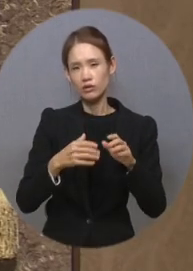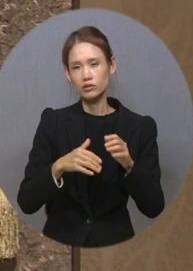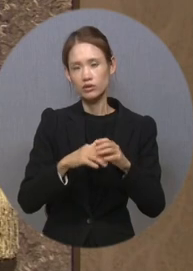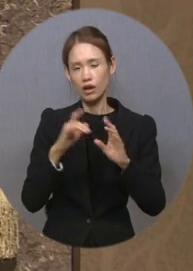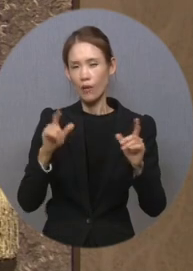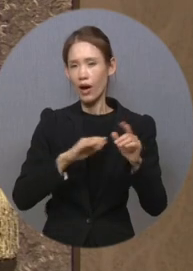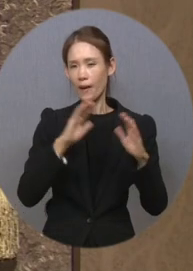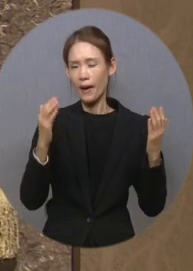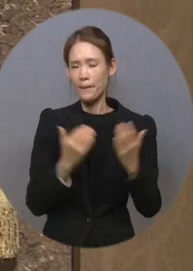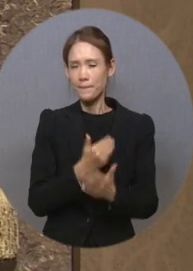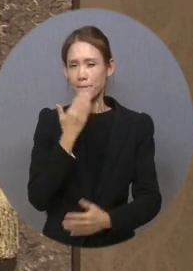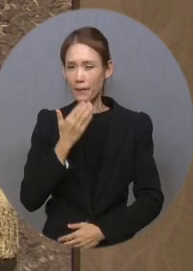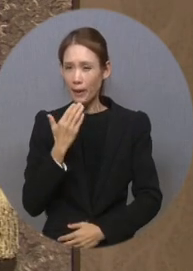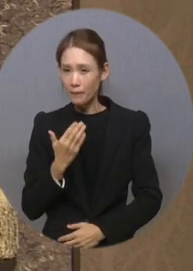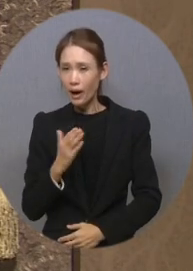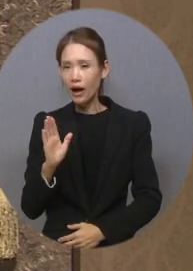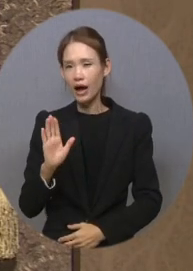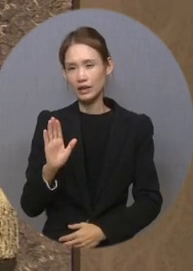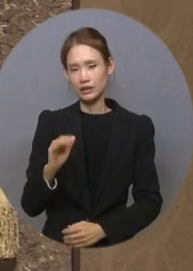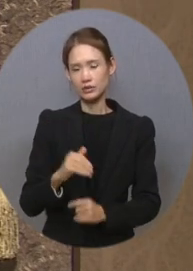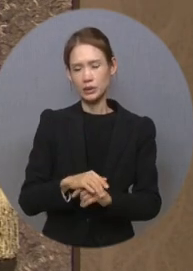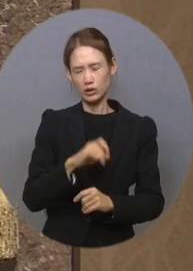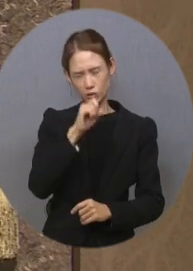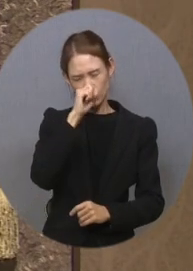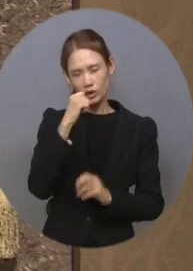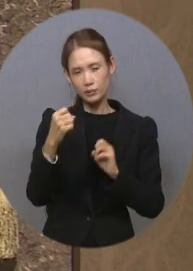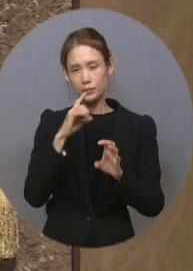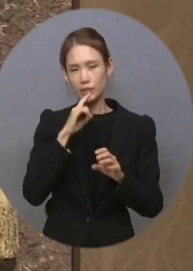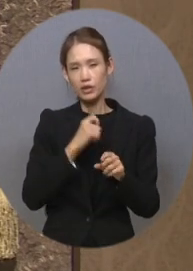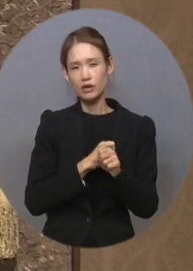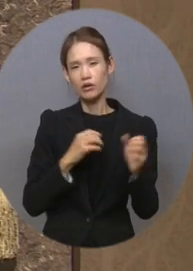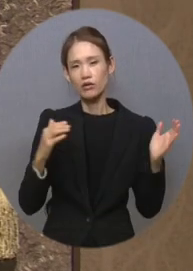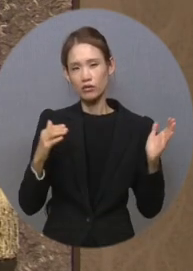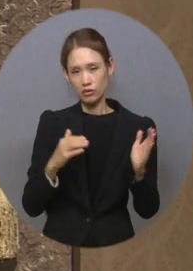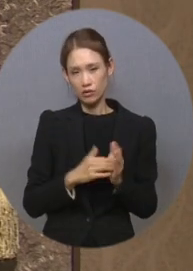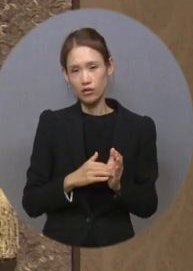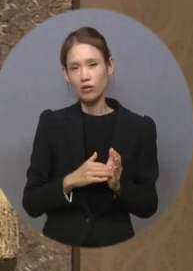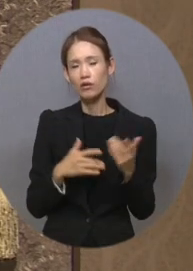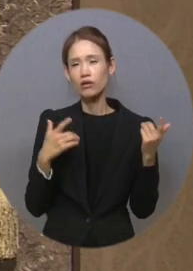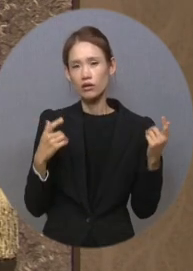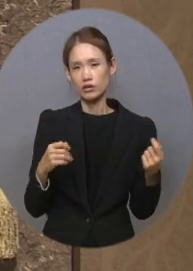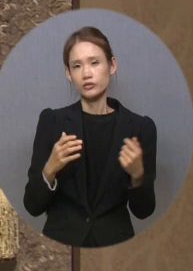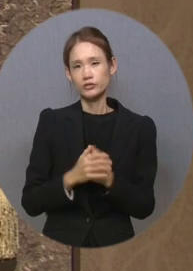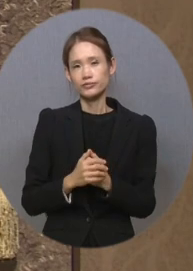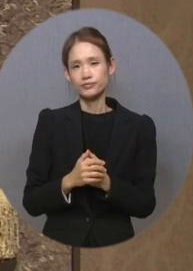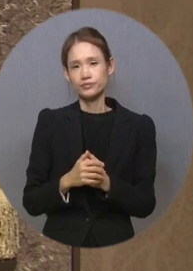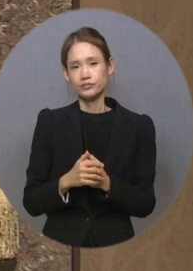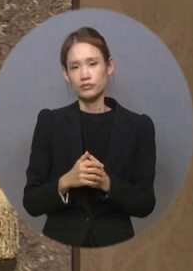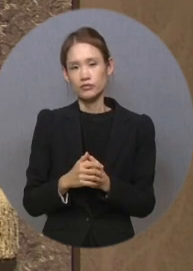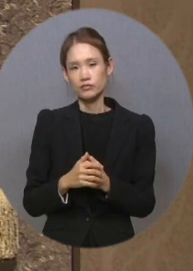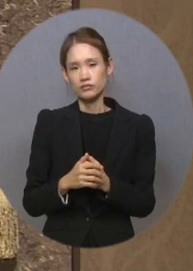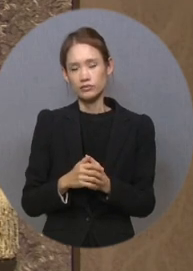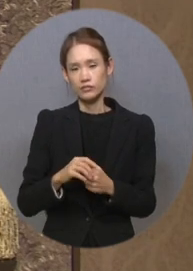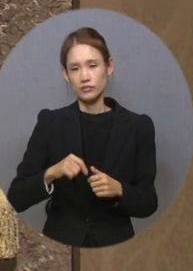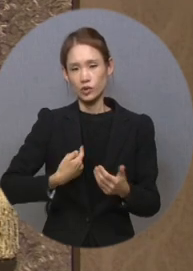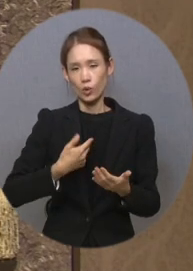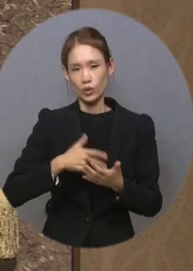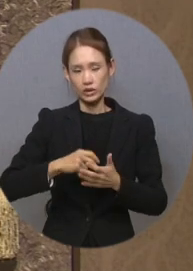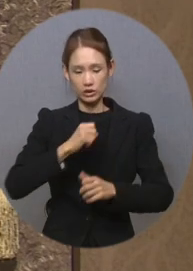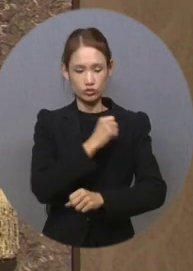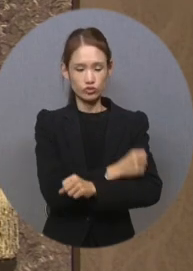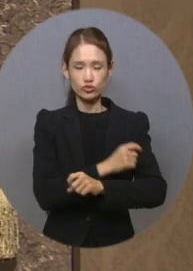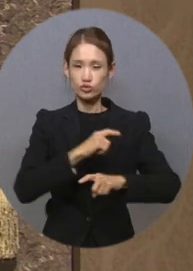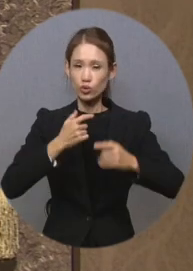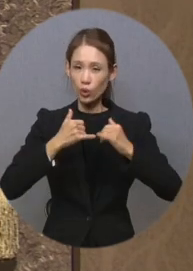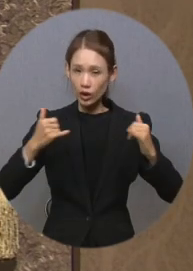되는 건 아니겠지만은 네. 굉장히 좋아하십니다. 그래서 그렇게 하고 있고 또 우리 그 이 독립유공자